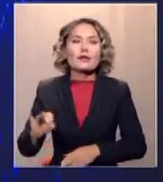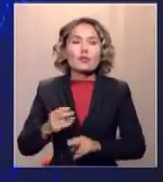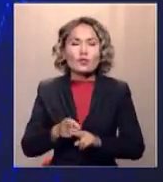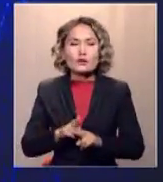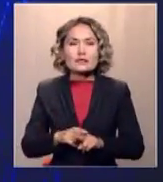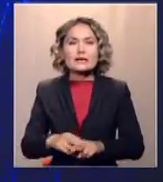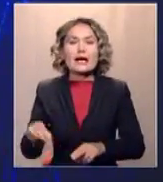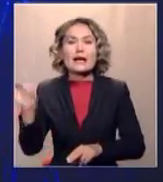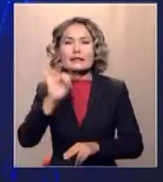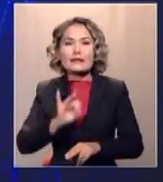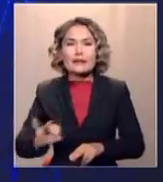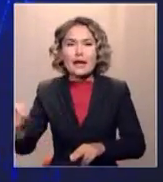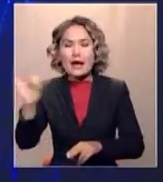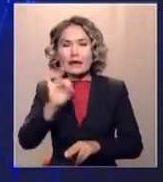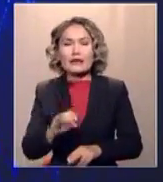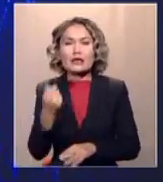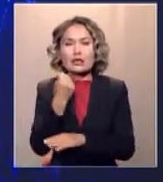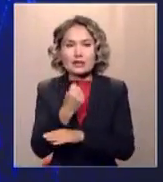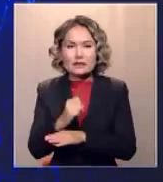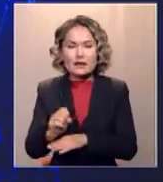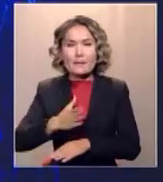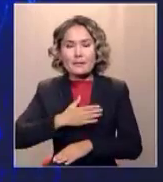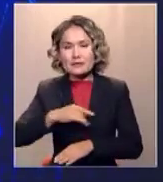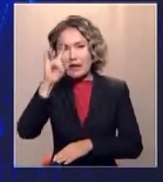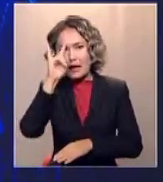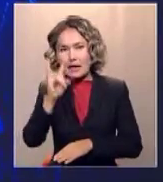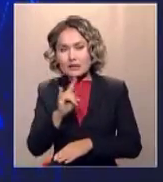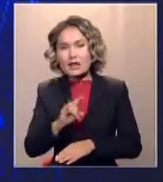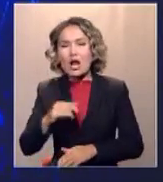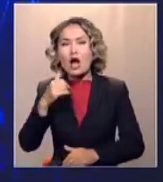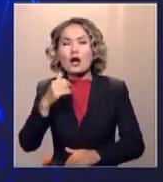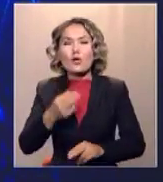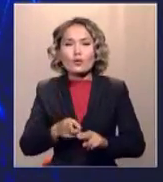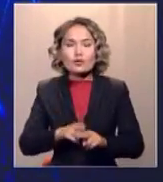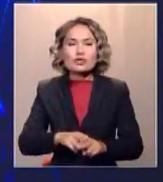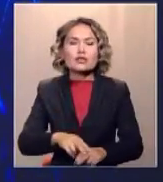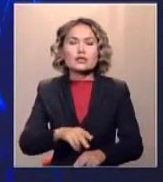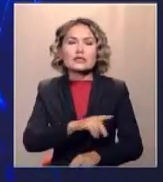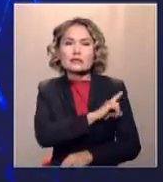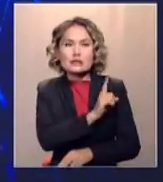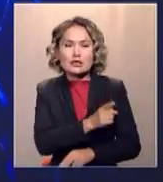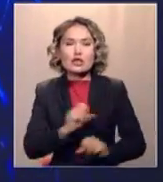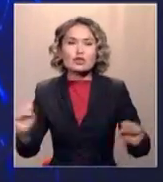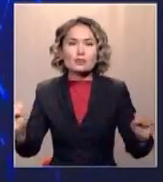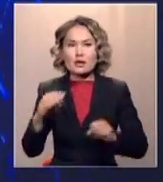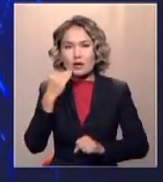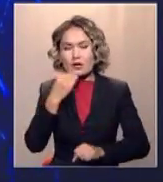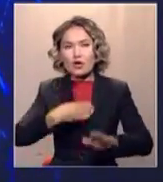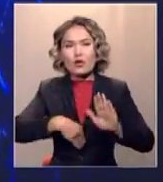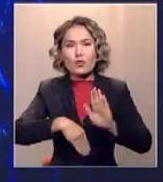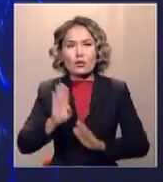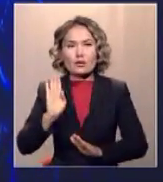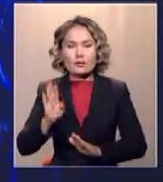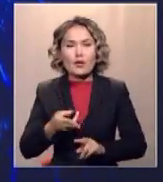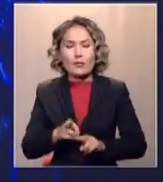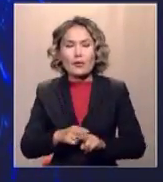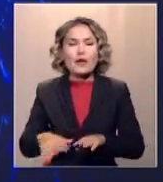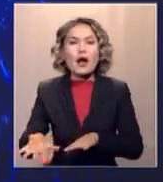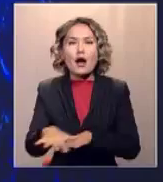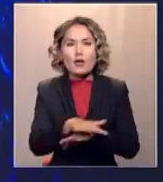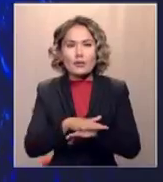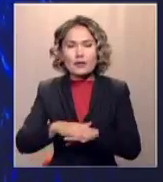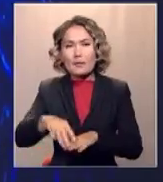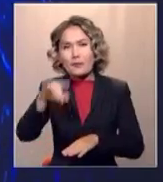спорттың қарқын ала түсуіне серпін беретініне сенімдемін. Енді Астана әлемнің үздіктерімен бір алаңда ойнайды. Ал жанкүйерлерімізге биік